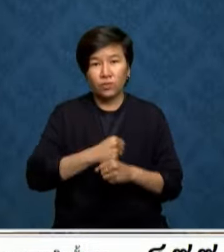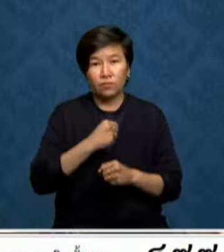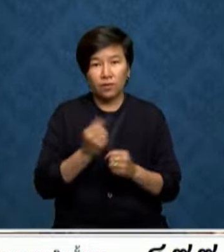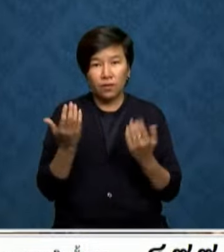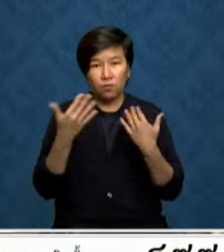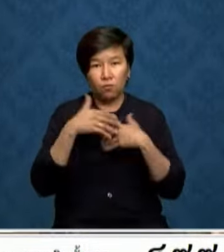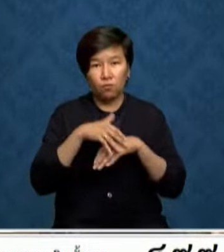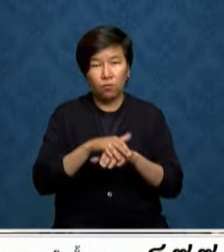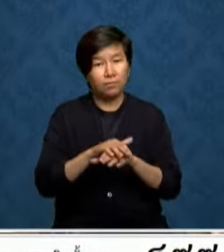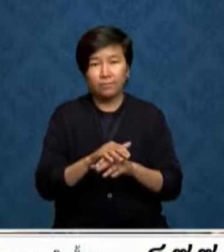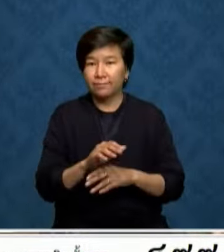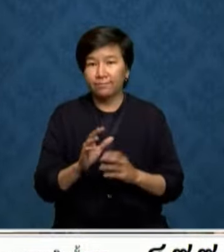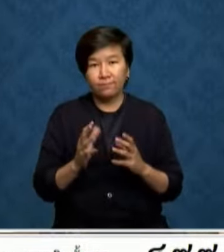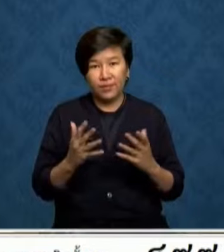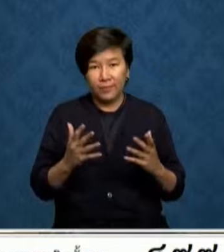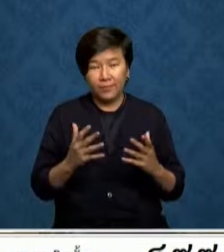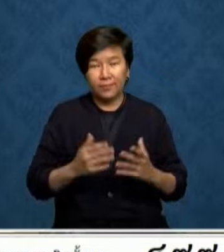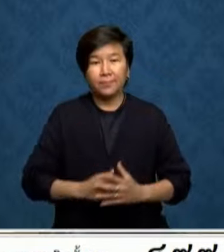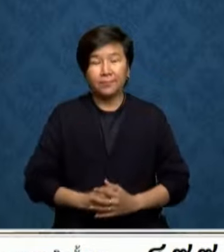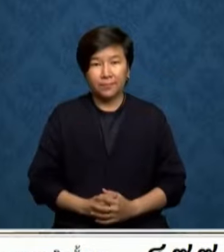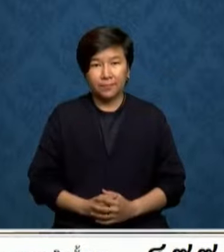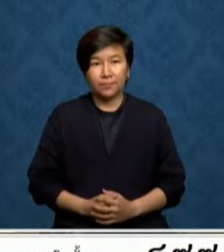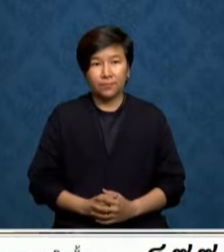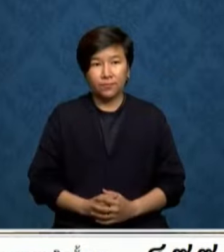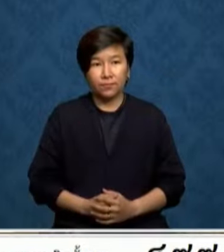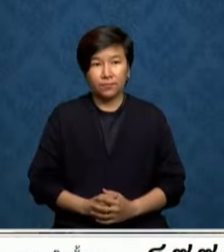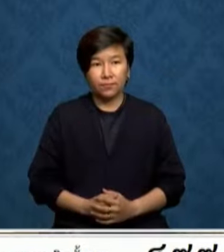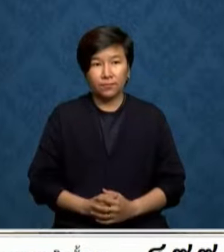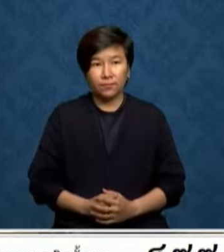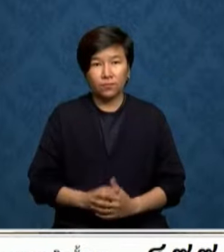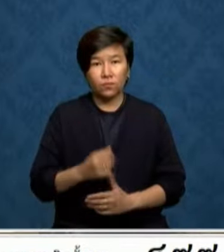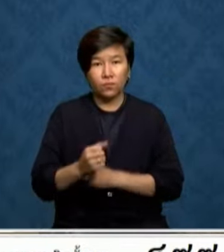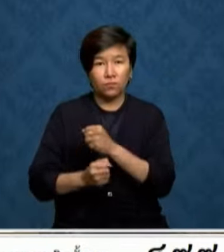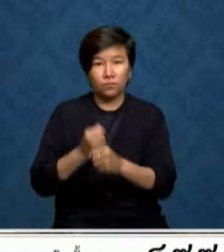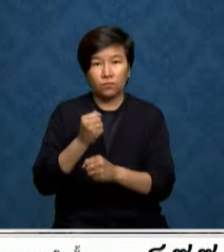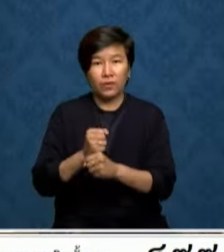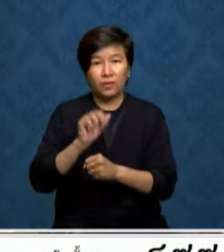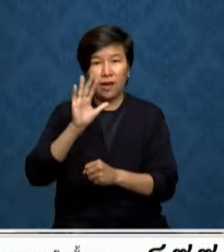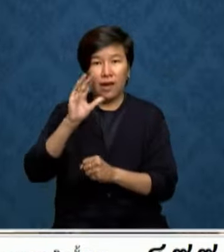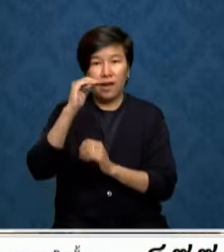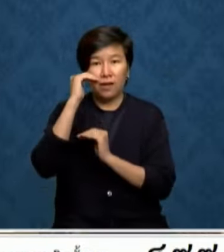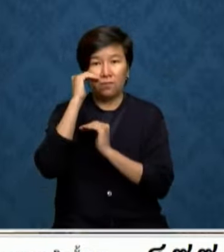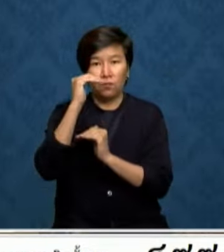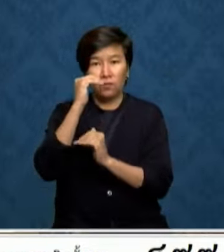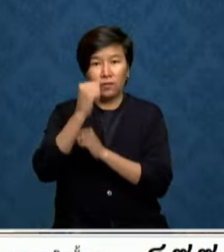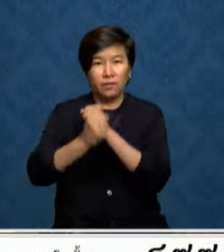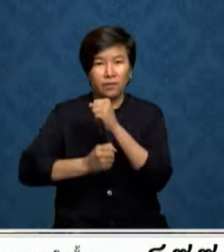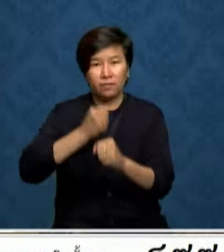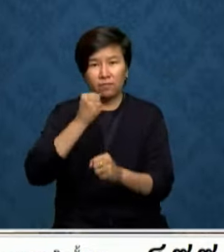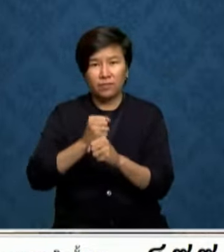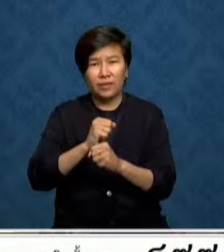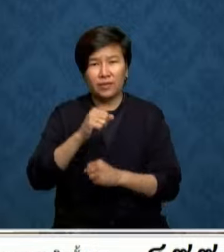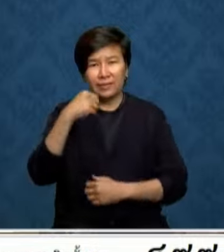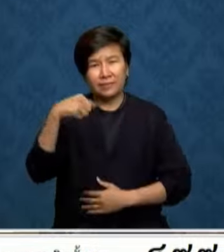ท่านอีกต่อไปนะครับอย่างน้อยก็5ปี10ปี